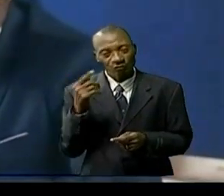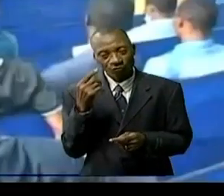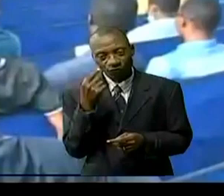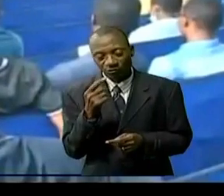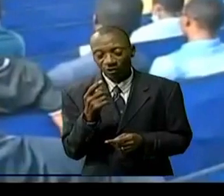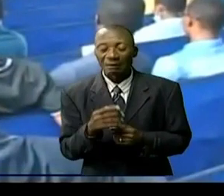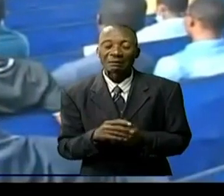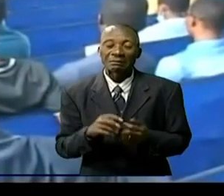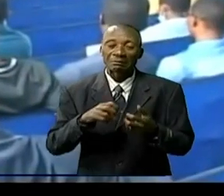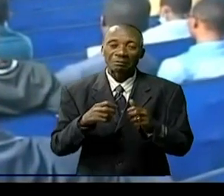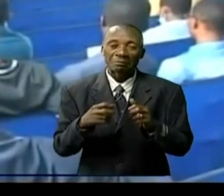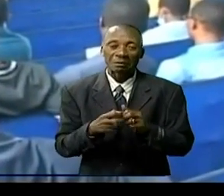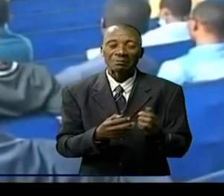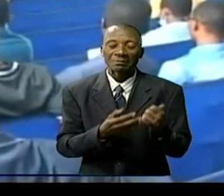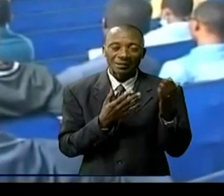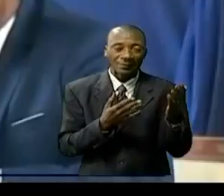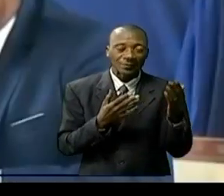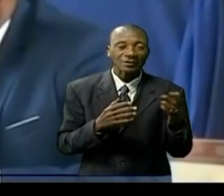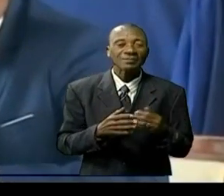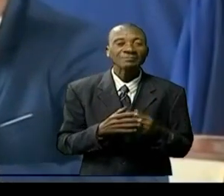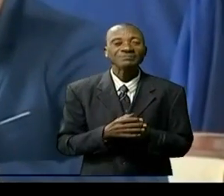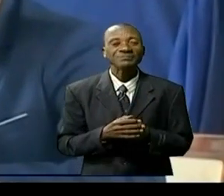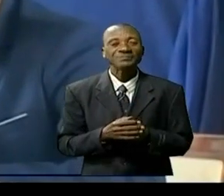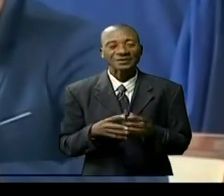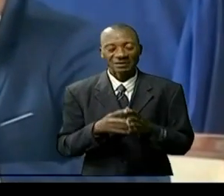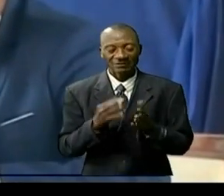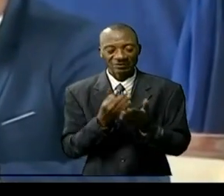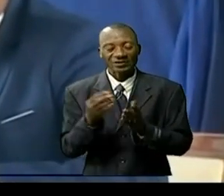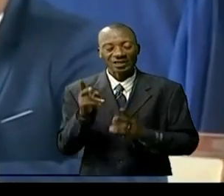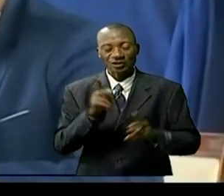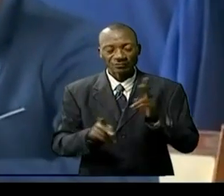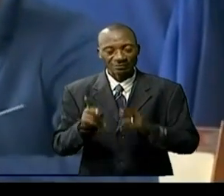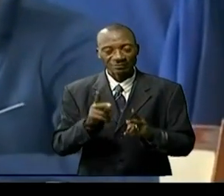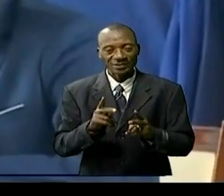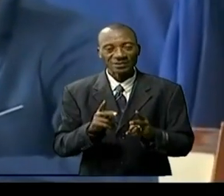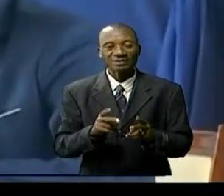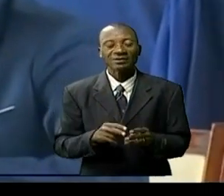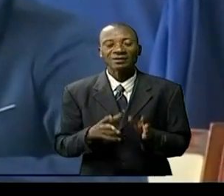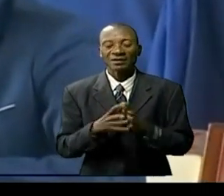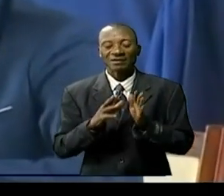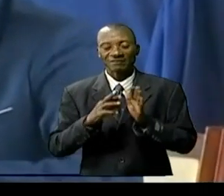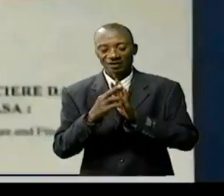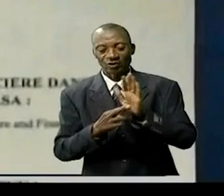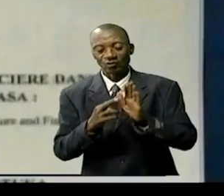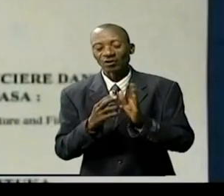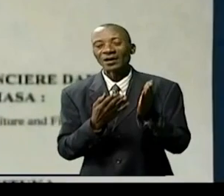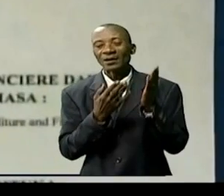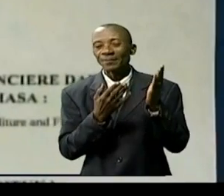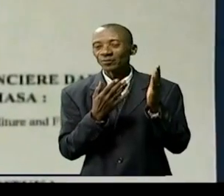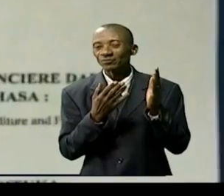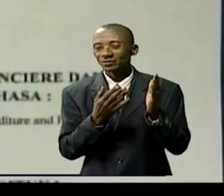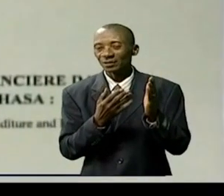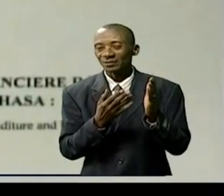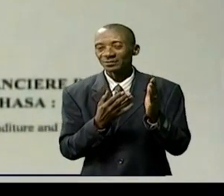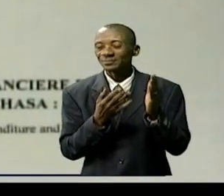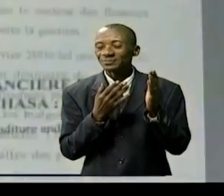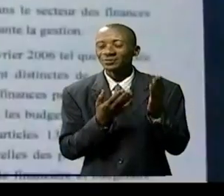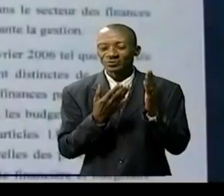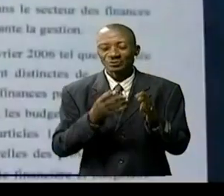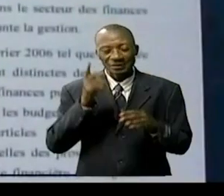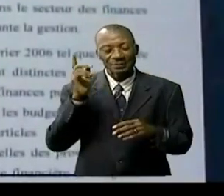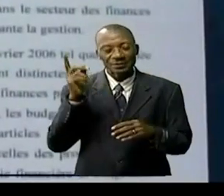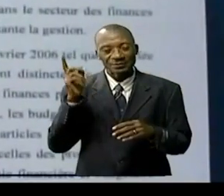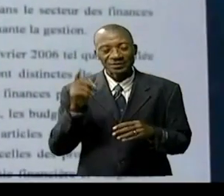effet at il renchéri finances publiques jouent un rôle très important et occupe une place de choix non seulement de l'actualité